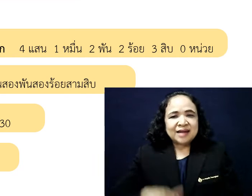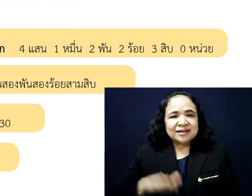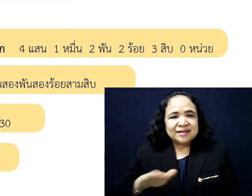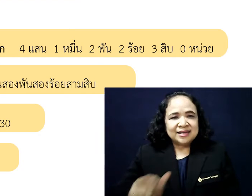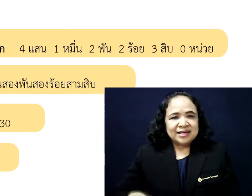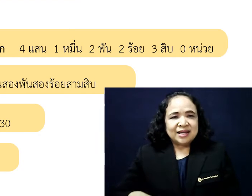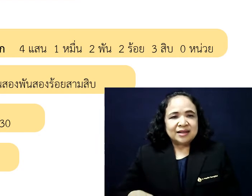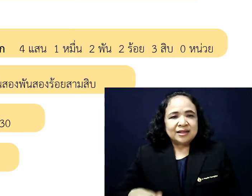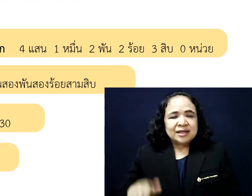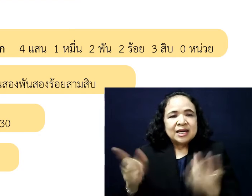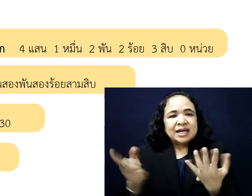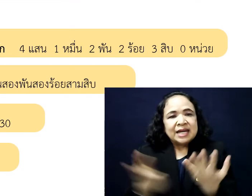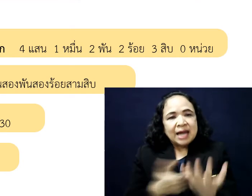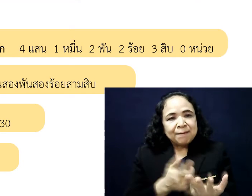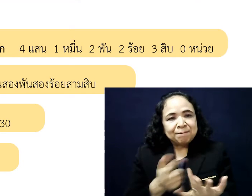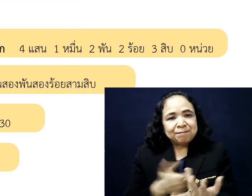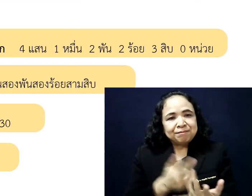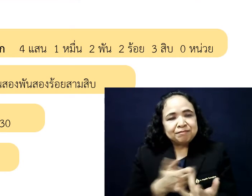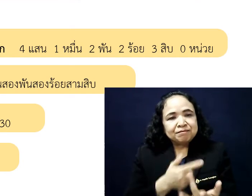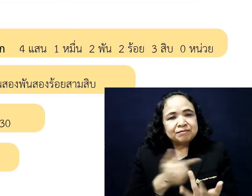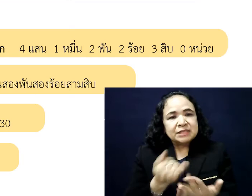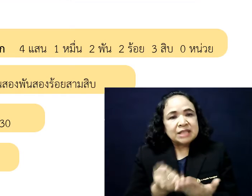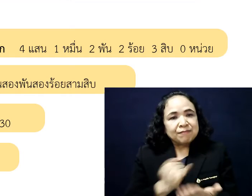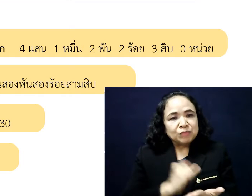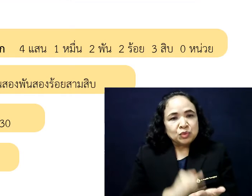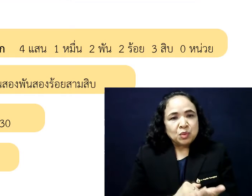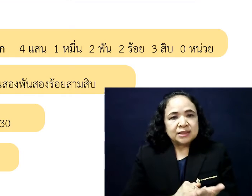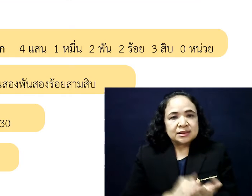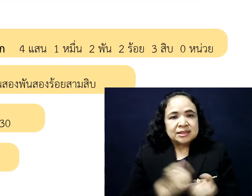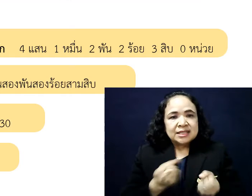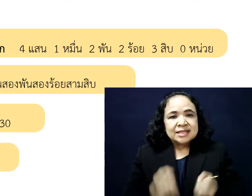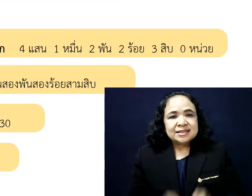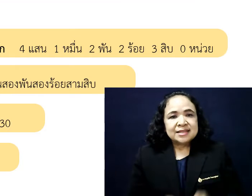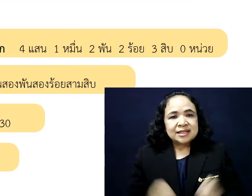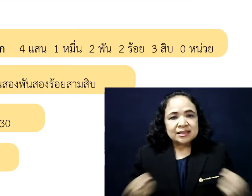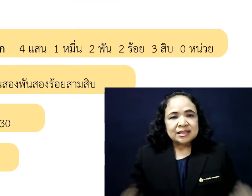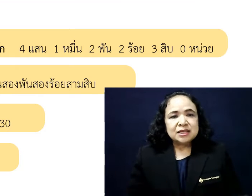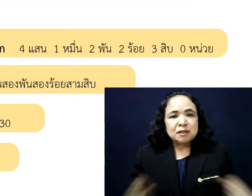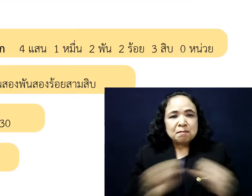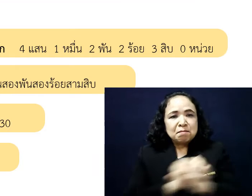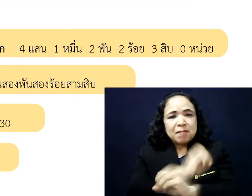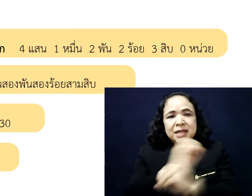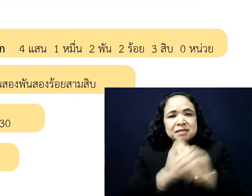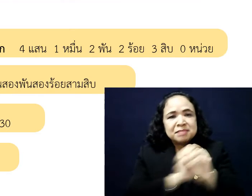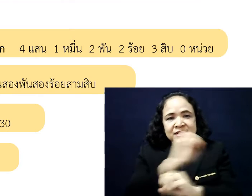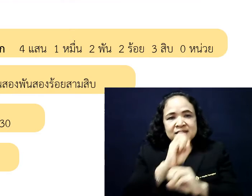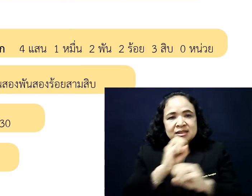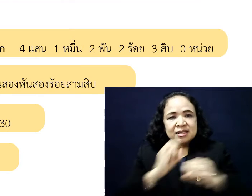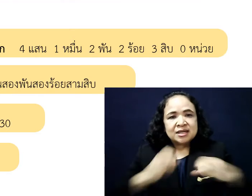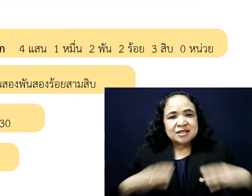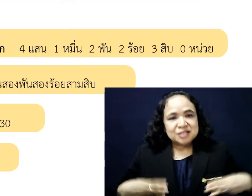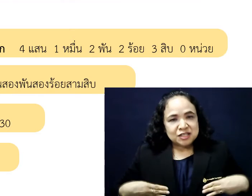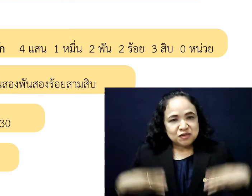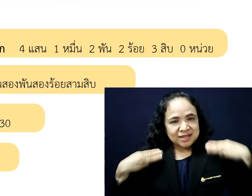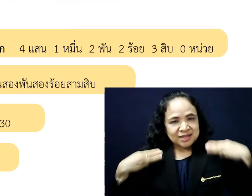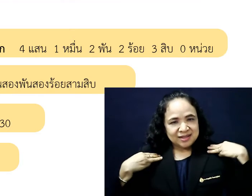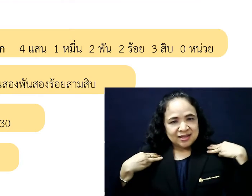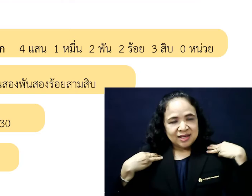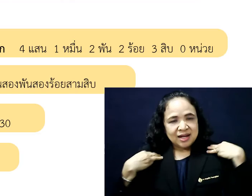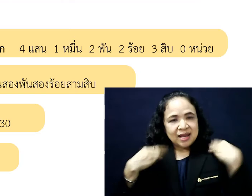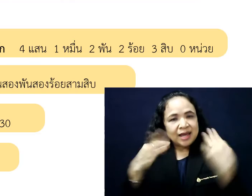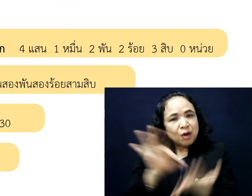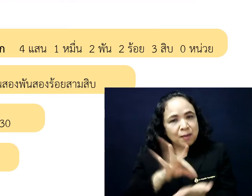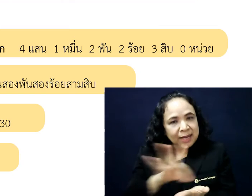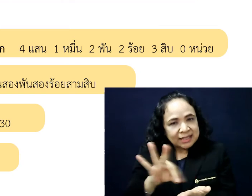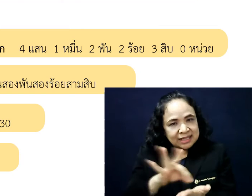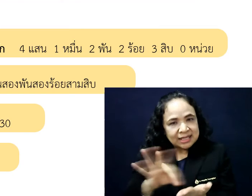ให้นักเรียนนับจำนวนสิ่งที่ไม่มีชีวิ